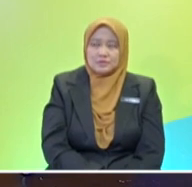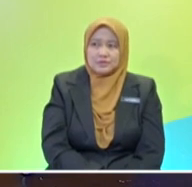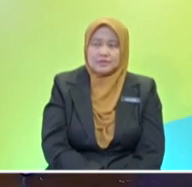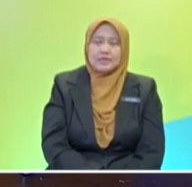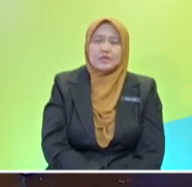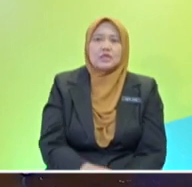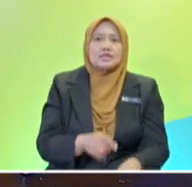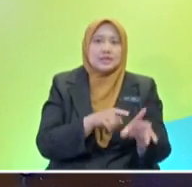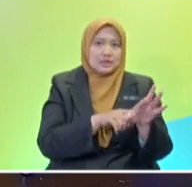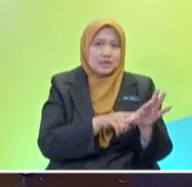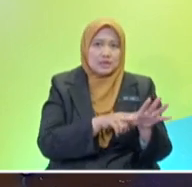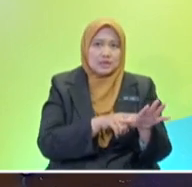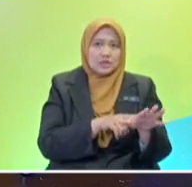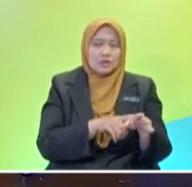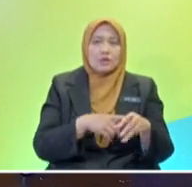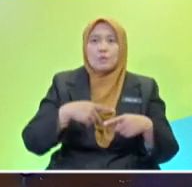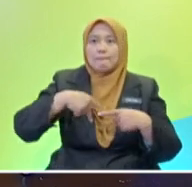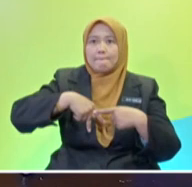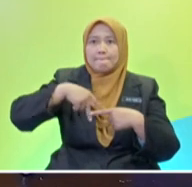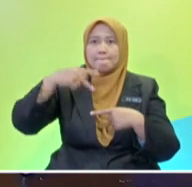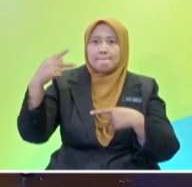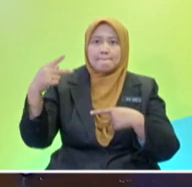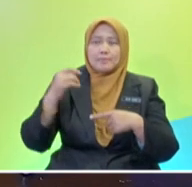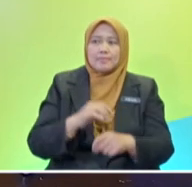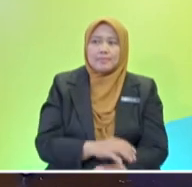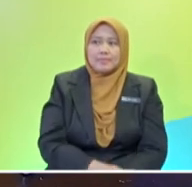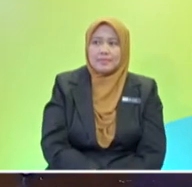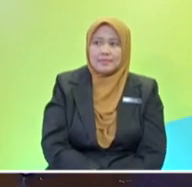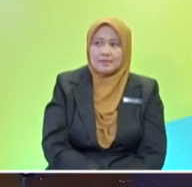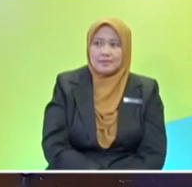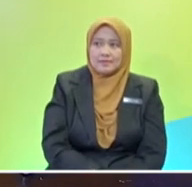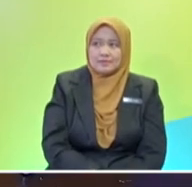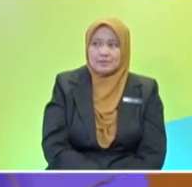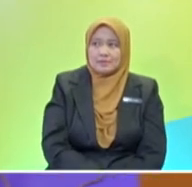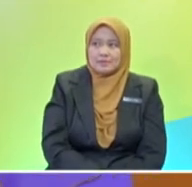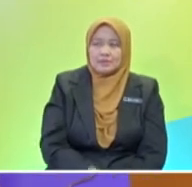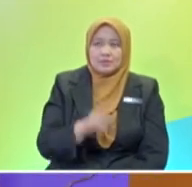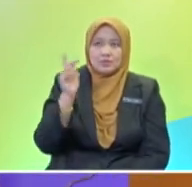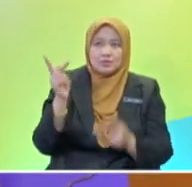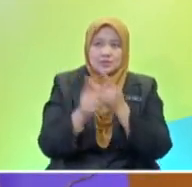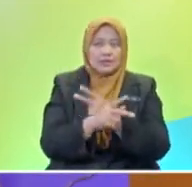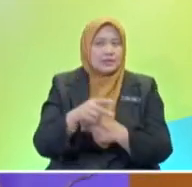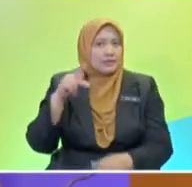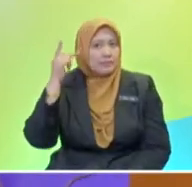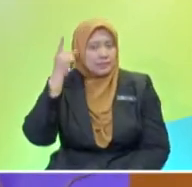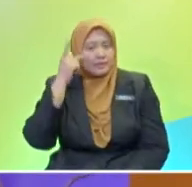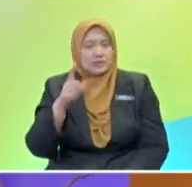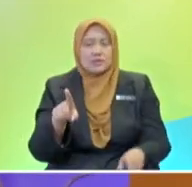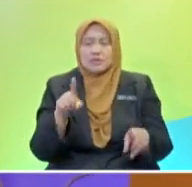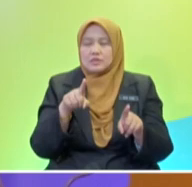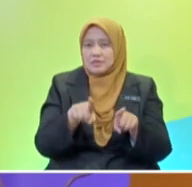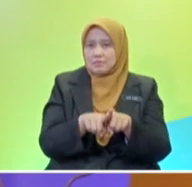pandan. Daun pandan. Lebih kurang je kan? Sekarang ni pandan macam sama. Tapi sebenarnya dia tak